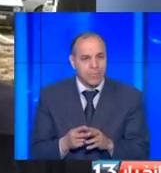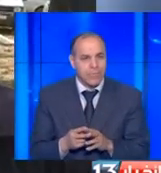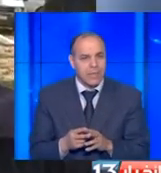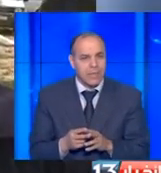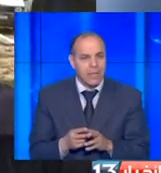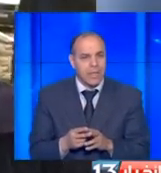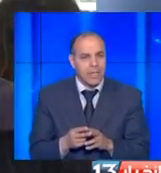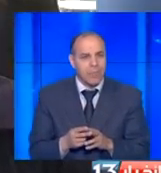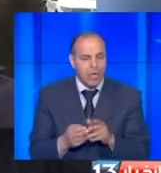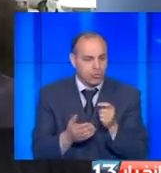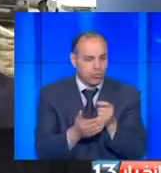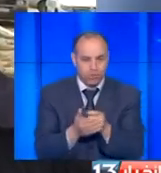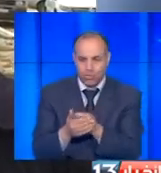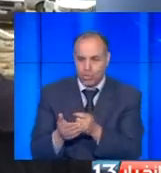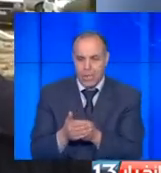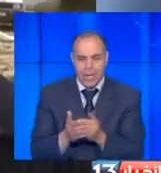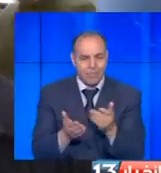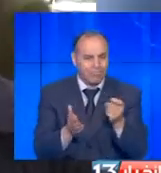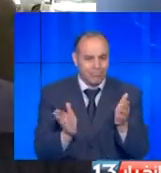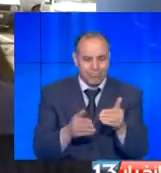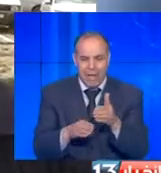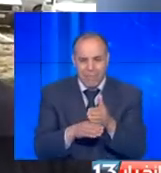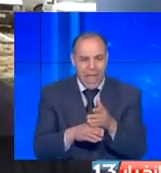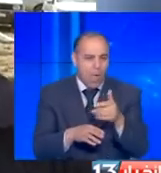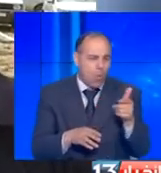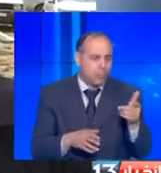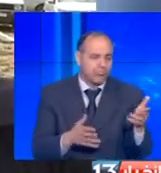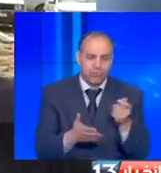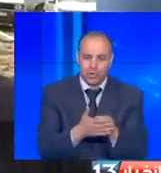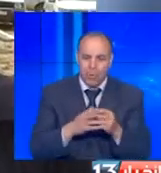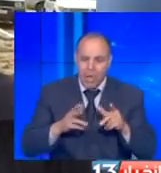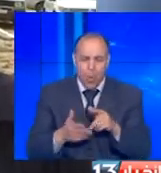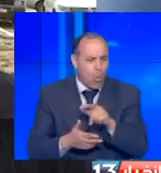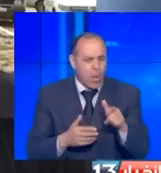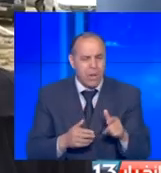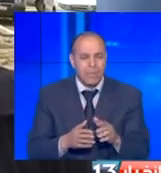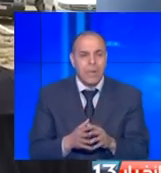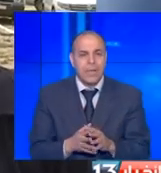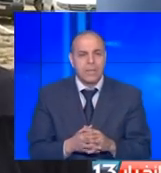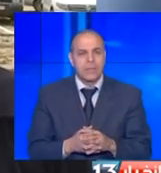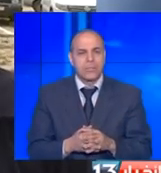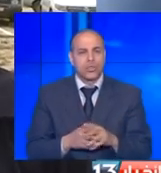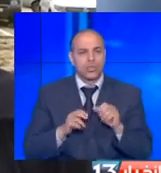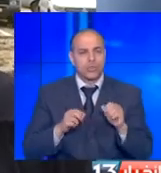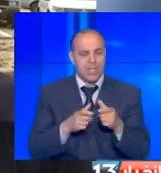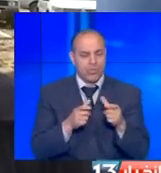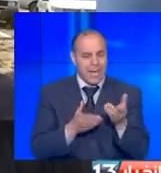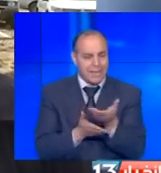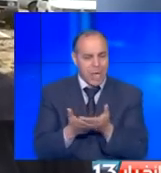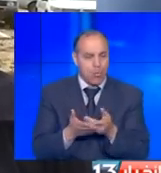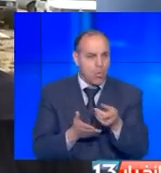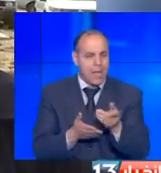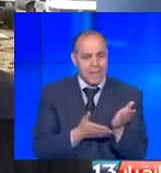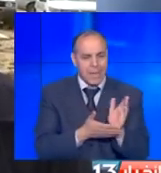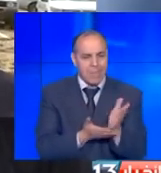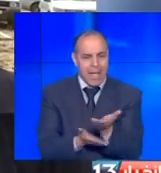يقع اقتناء مقتنيات كما اللي ريتوهم اليوم اللي عن طريقهم هما يتمكنوا شركات تعاونية من